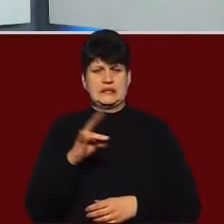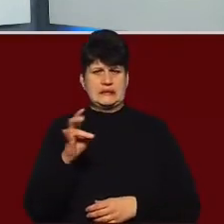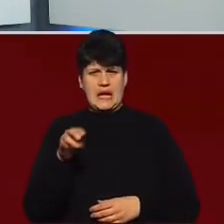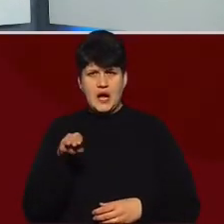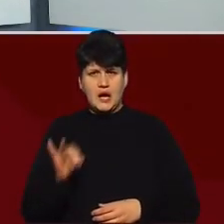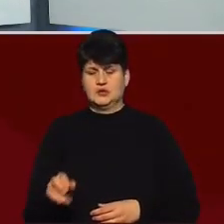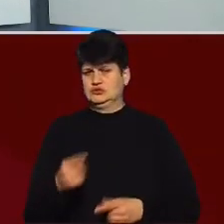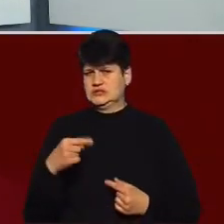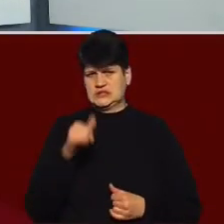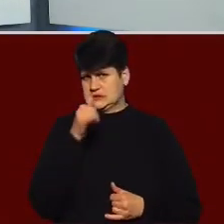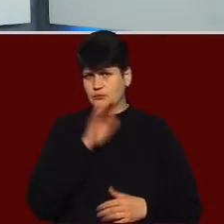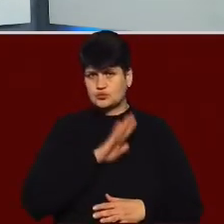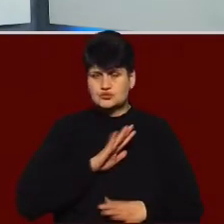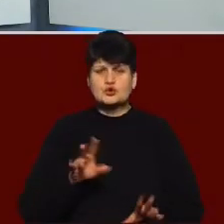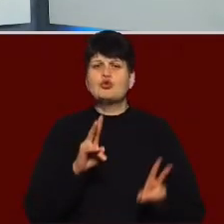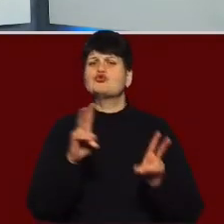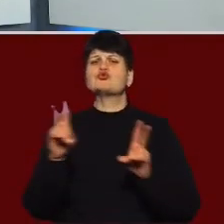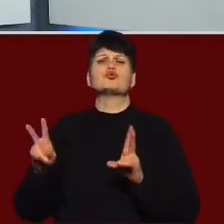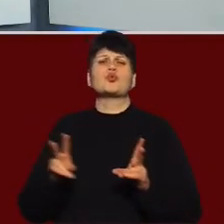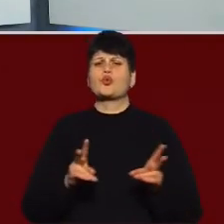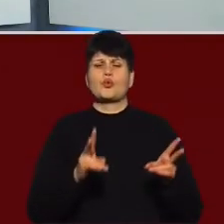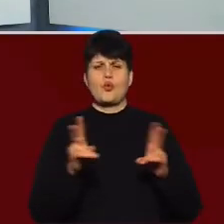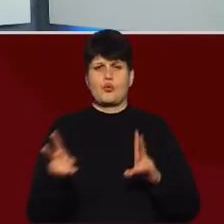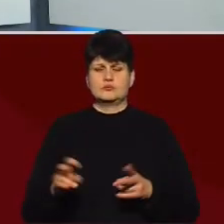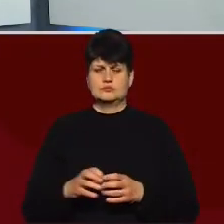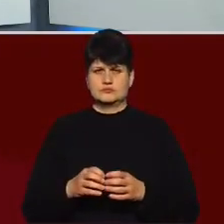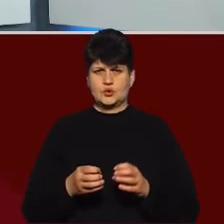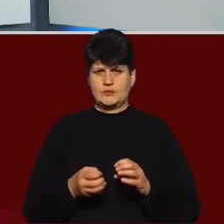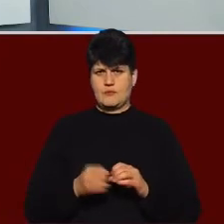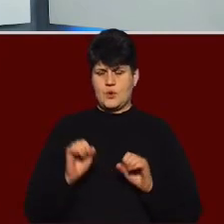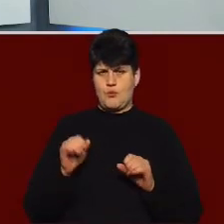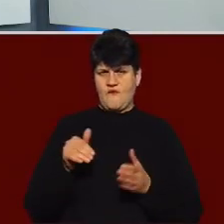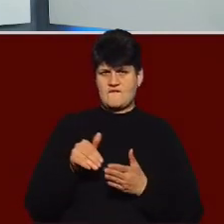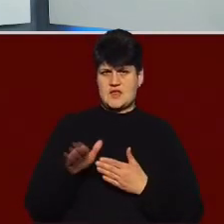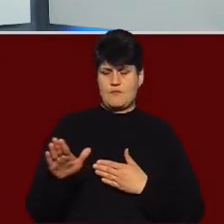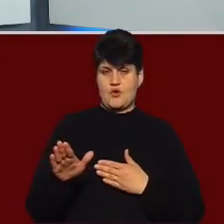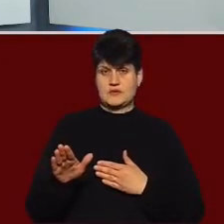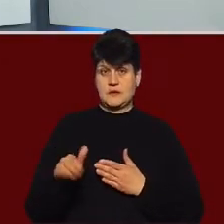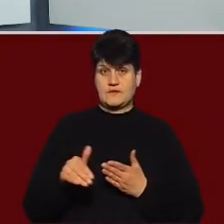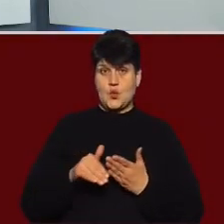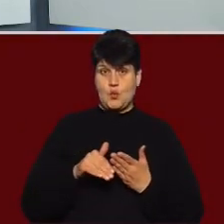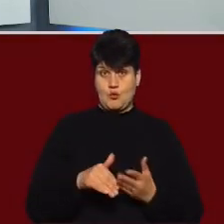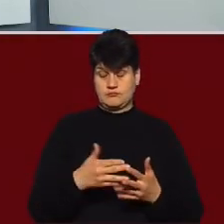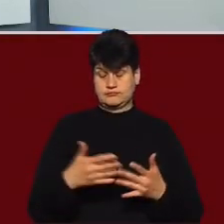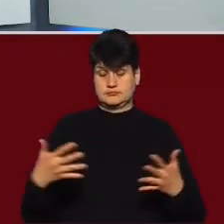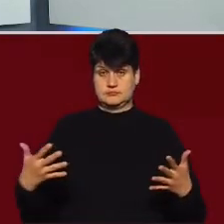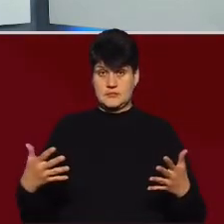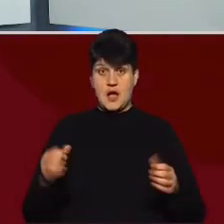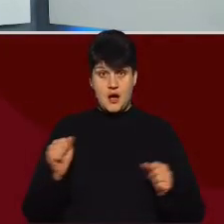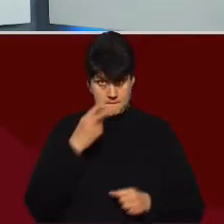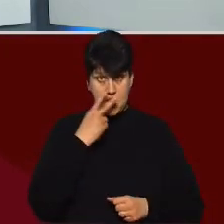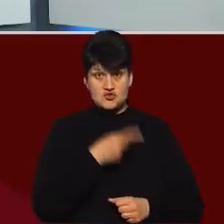інше? Хто ж це під загрозою може відмовитись від допомоги і так далі? А бачите,